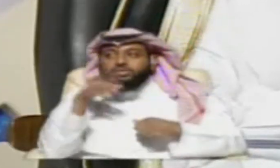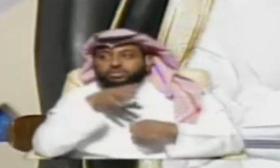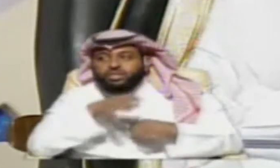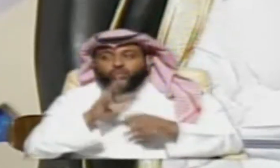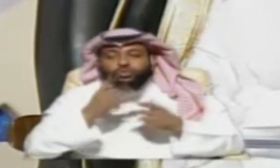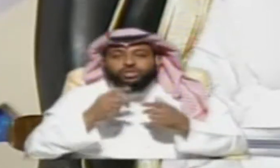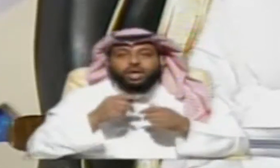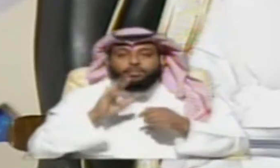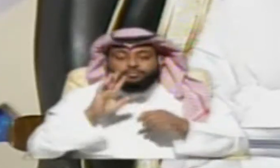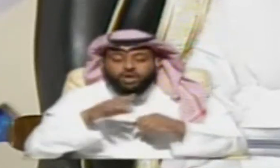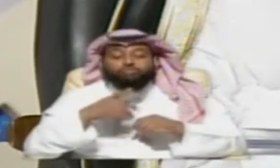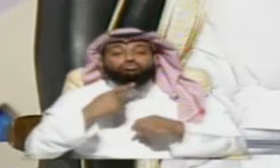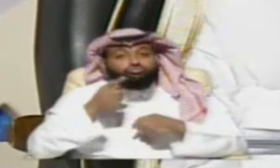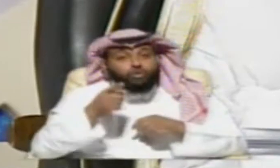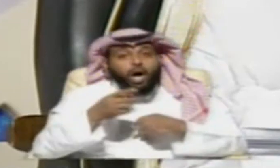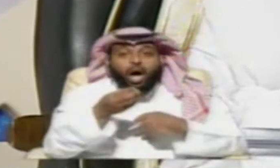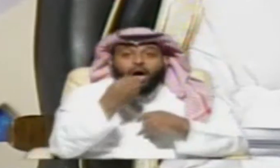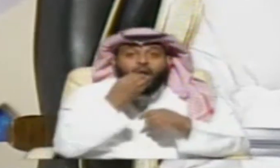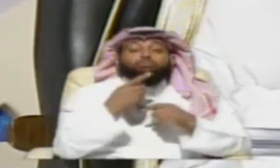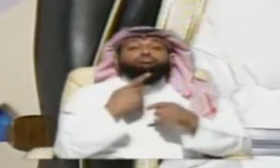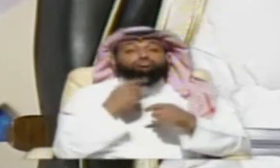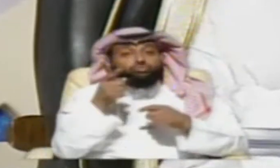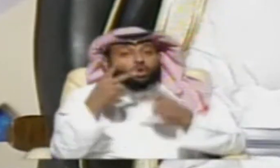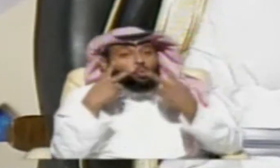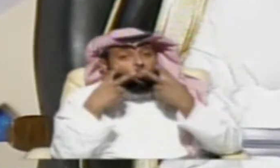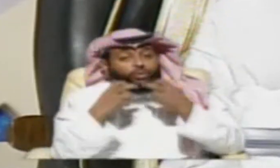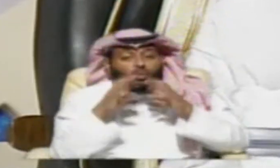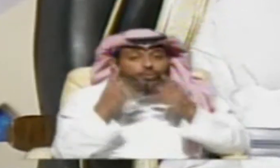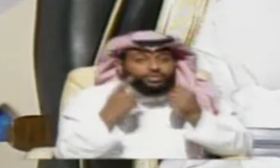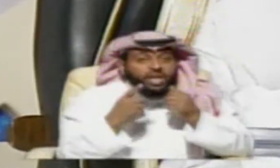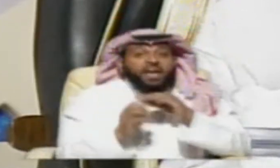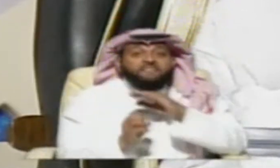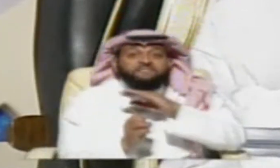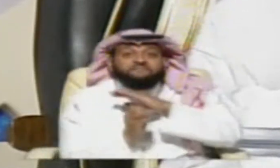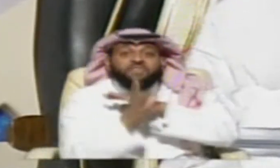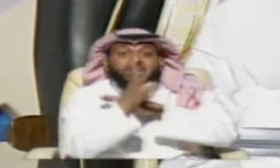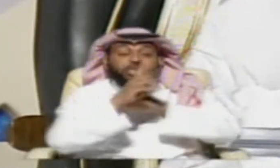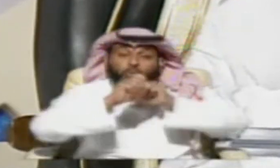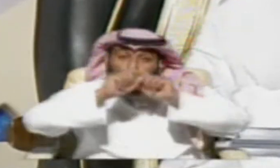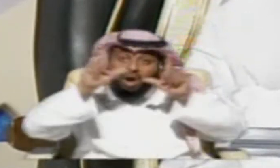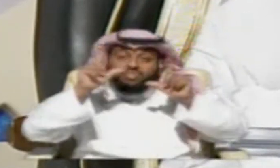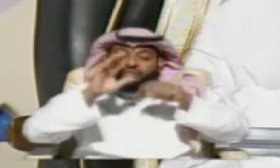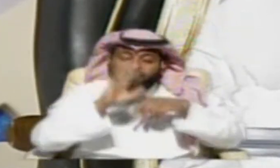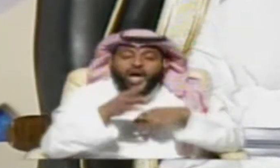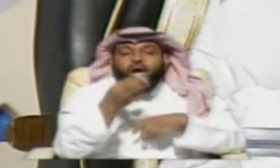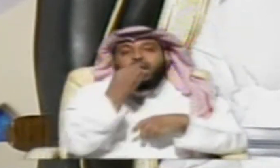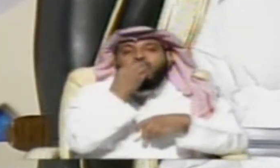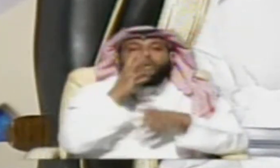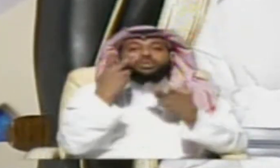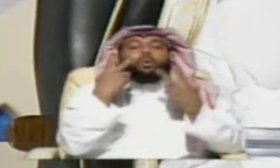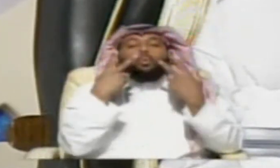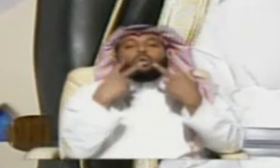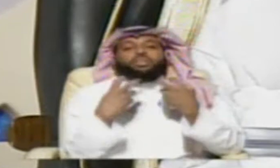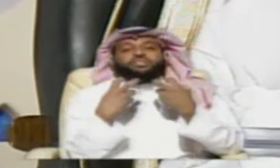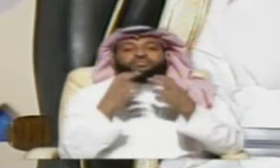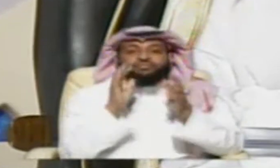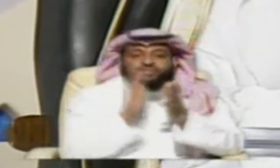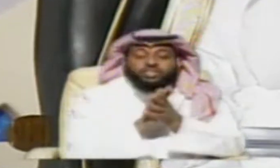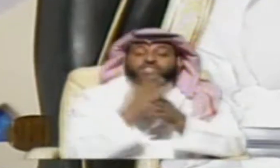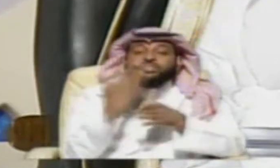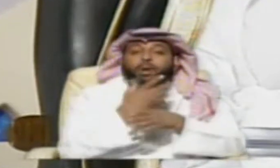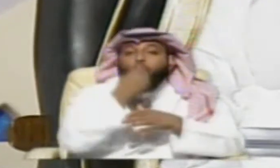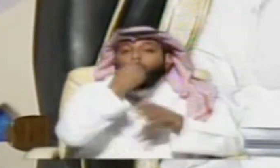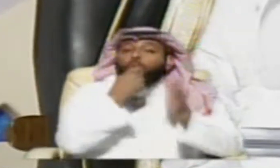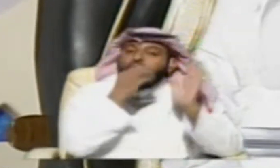طلوع الفجر لقول الله سبحانه وتعالى: وكلوا واشربوا حتى يتبين لكم الخيط الأبيض من الخيط الأسود من